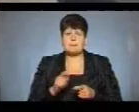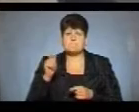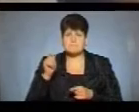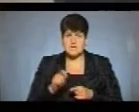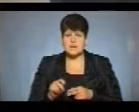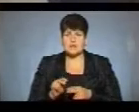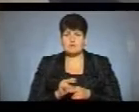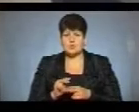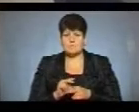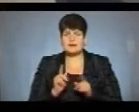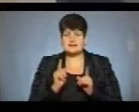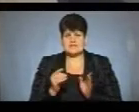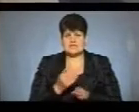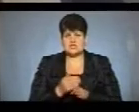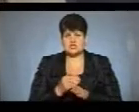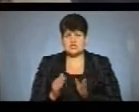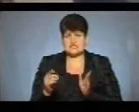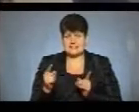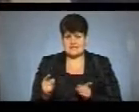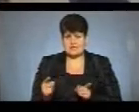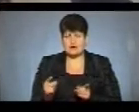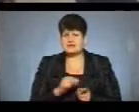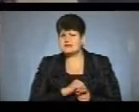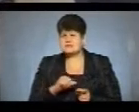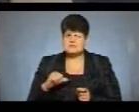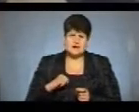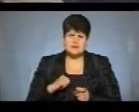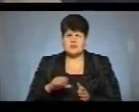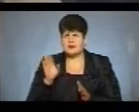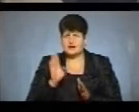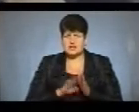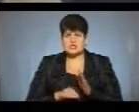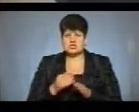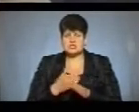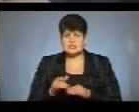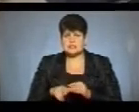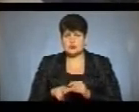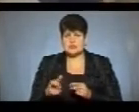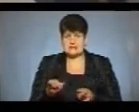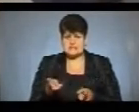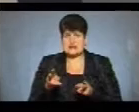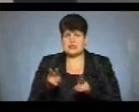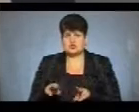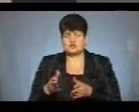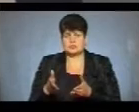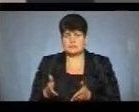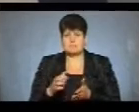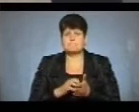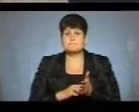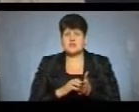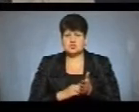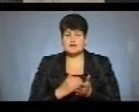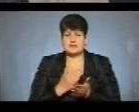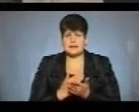приїхали, поремонтували тільки частину, а там, де найгірше, частина дороги залишилася такою самою. Причина